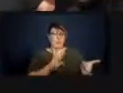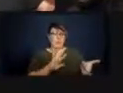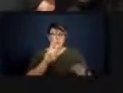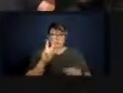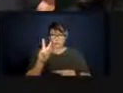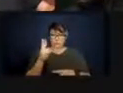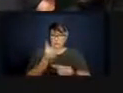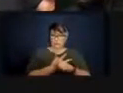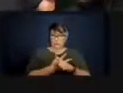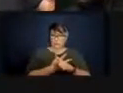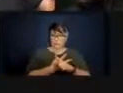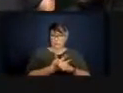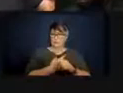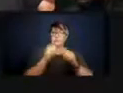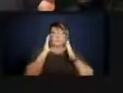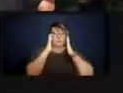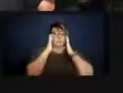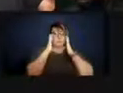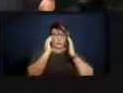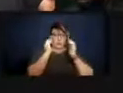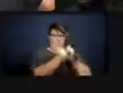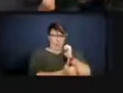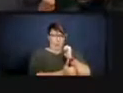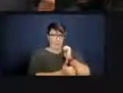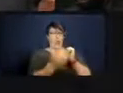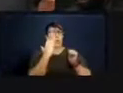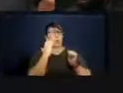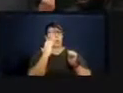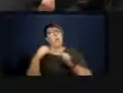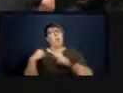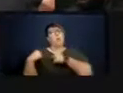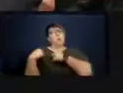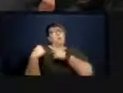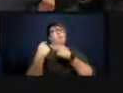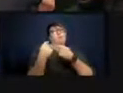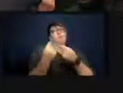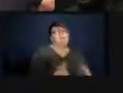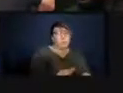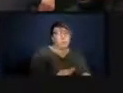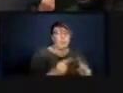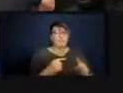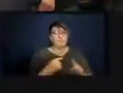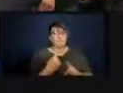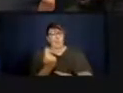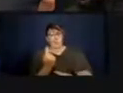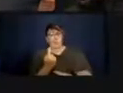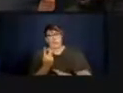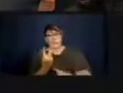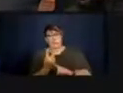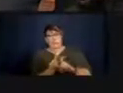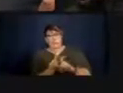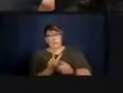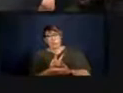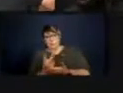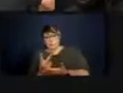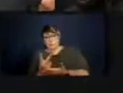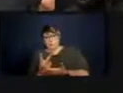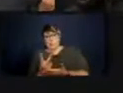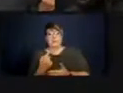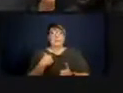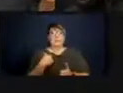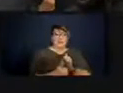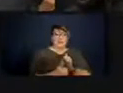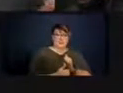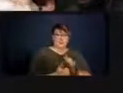wangeweza kuchagua njia ambayo wangeweza kuendelea nayo kufikia hapa baada ya shule ya upili.